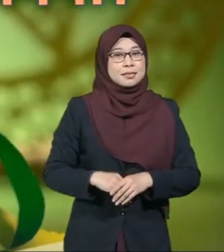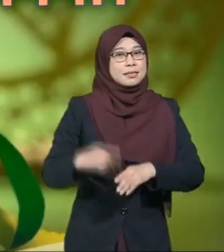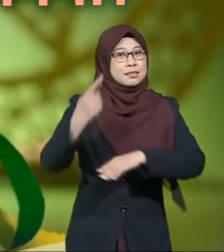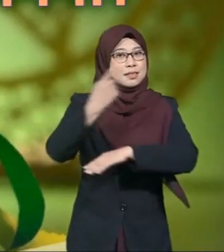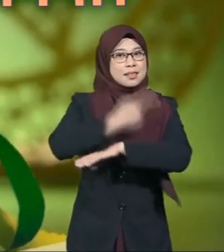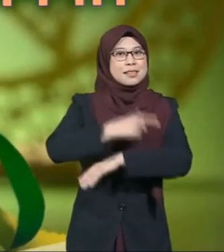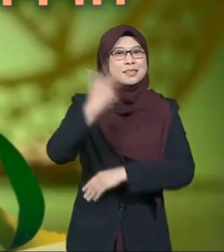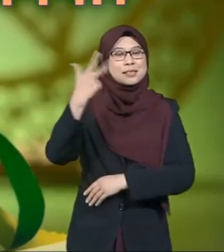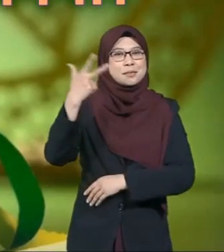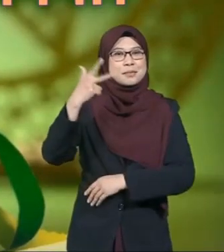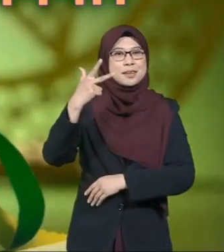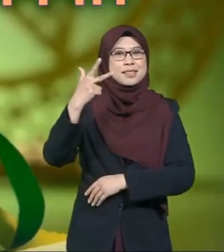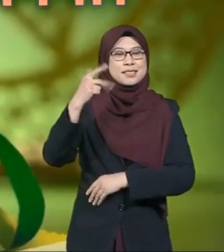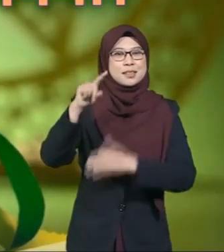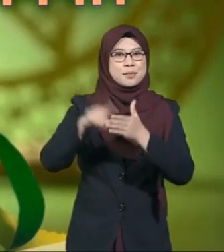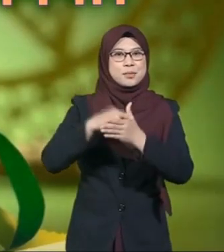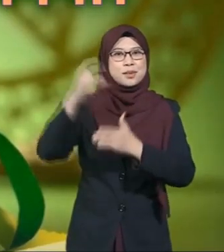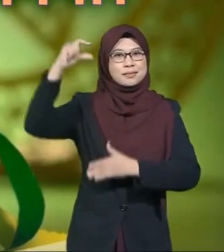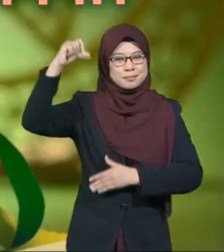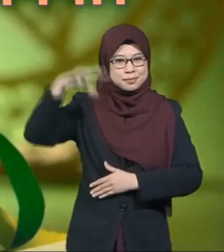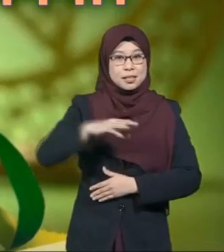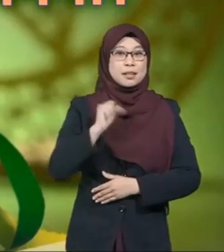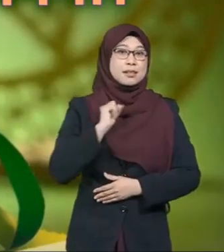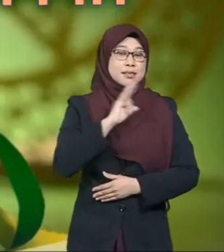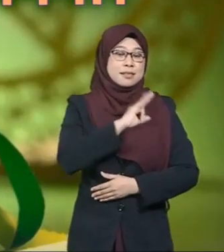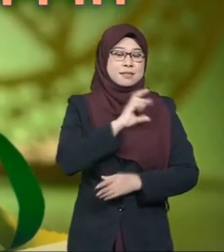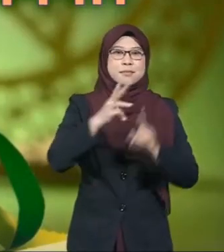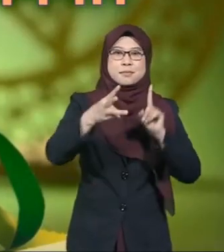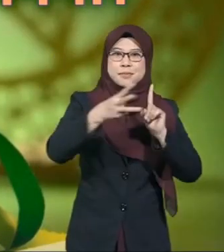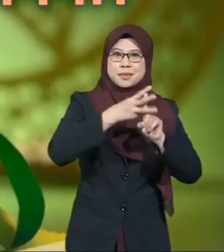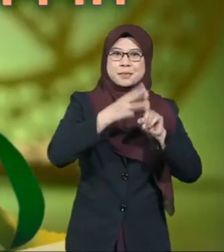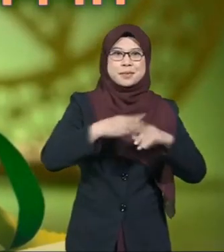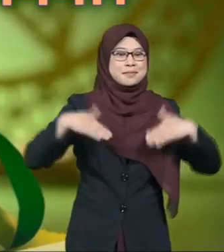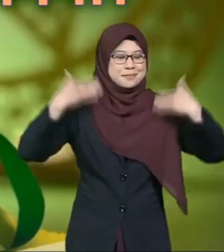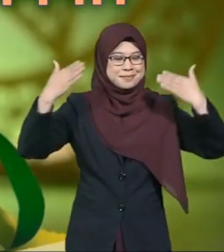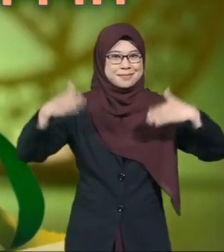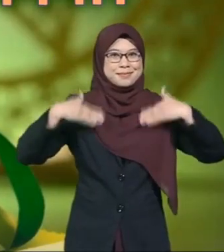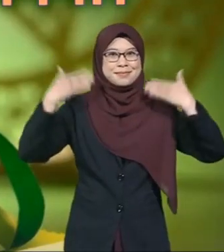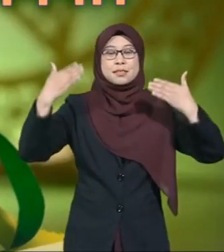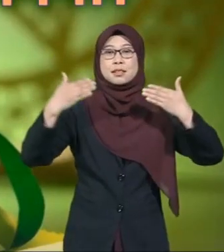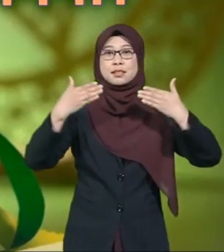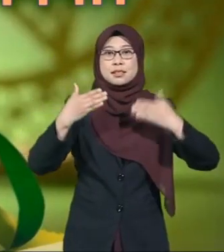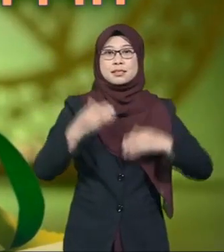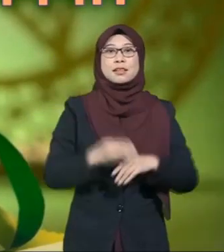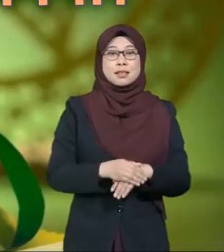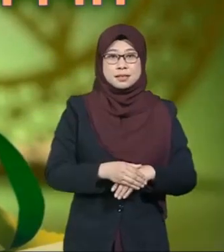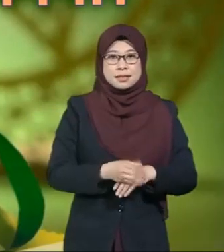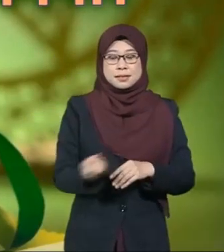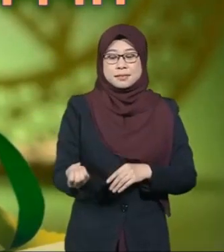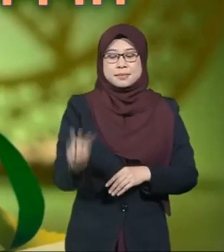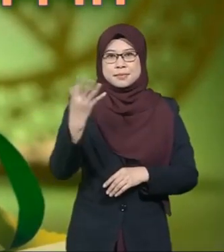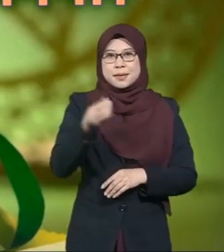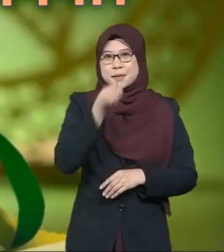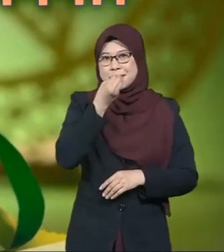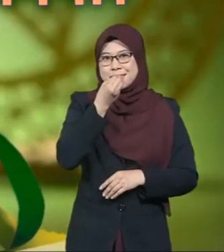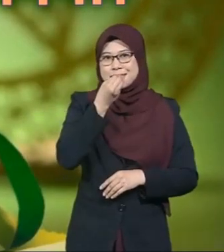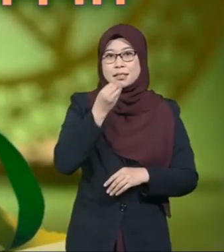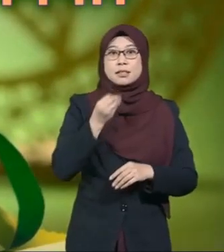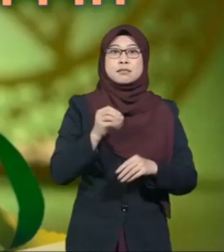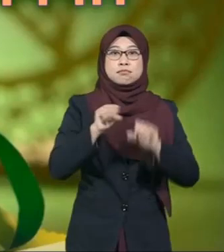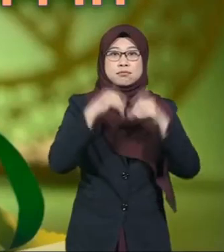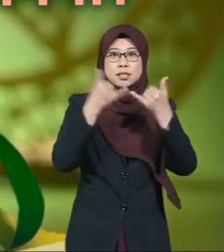memasuki hari ke-13 bulan Ramadhan kaki tangan bernama terus diceritakan dengan sumbangan juadah berbuka puasa kali ini